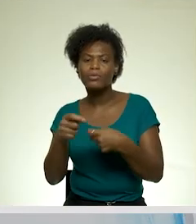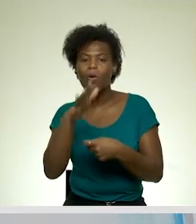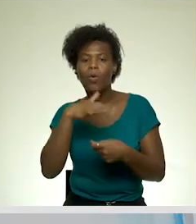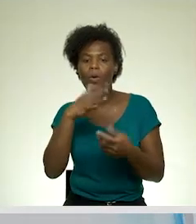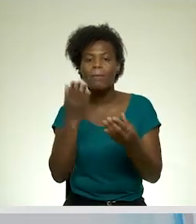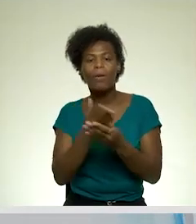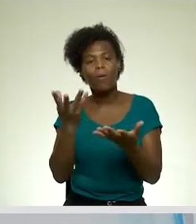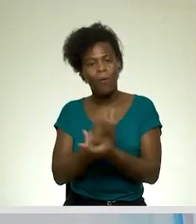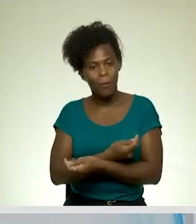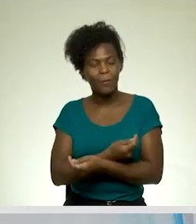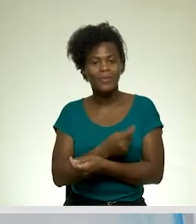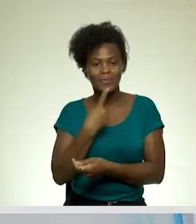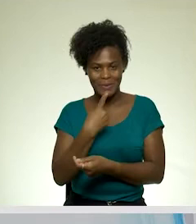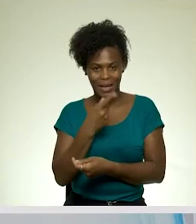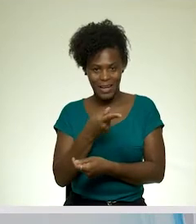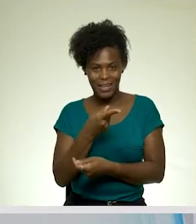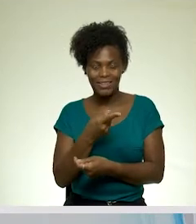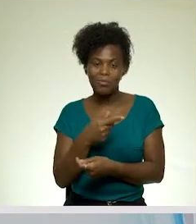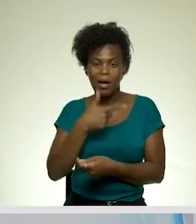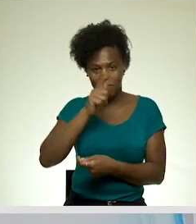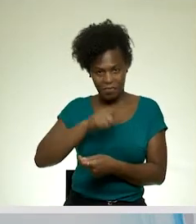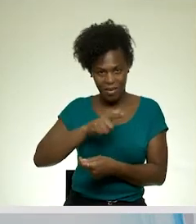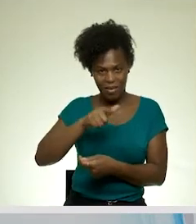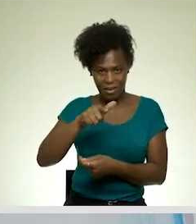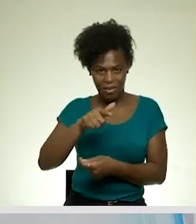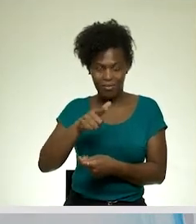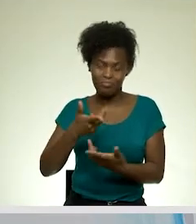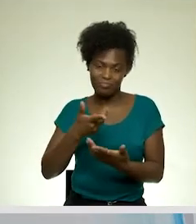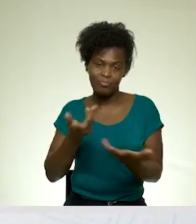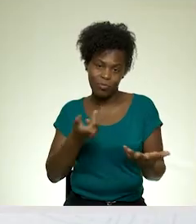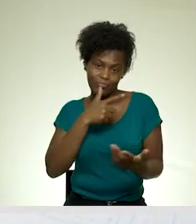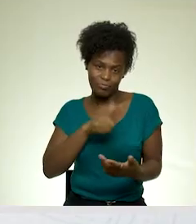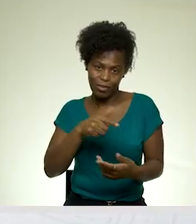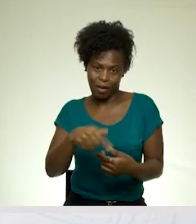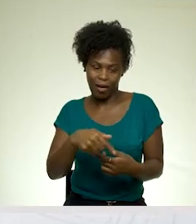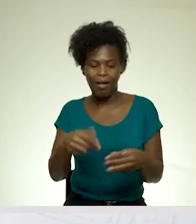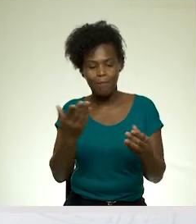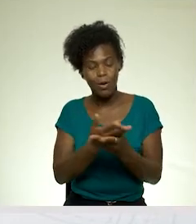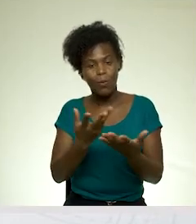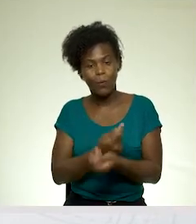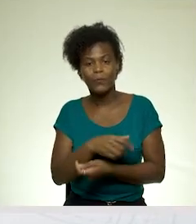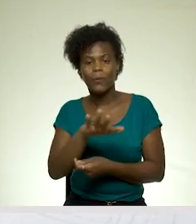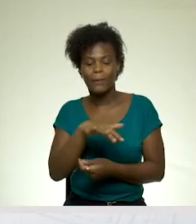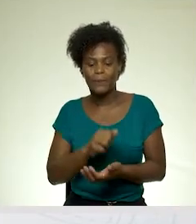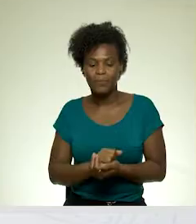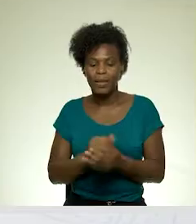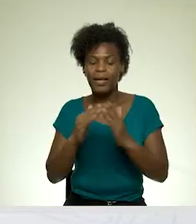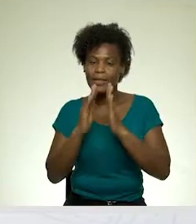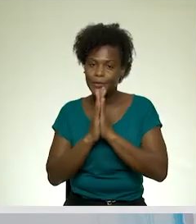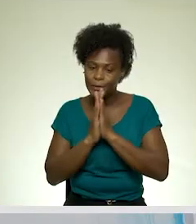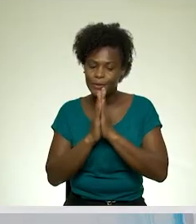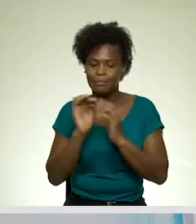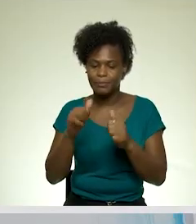le pain qu'on prend le petit déjeuner, avec lequel on prend le petit déjeuner. L'église,